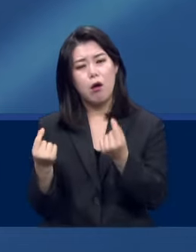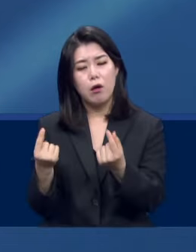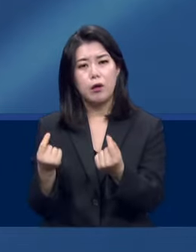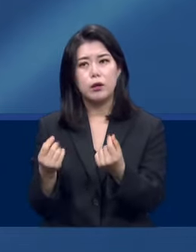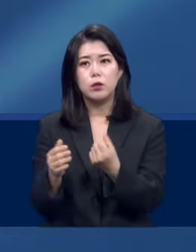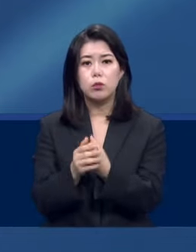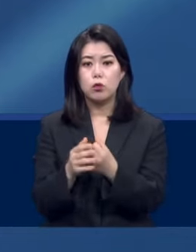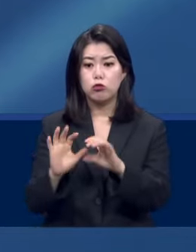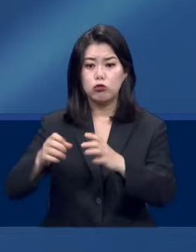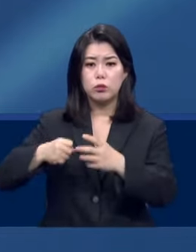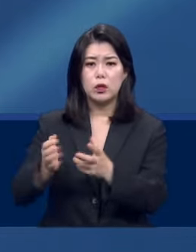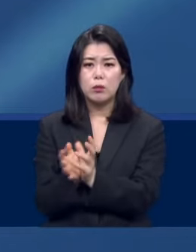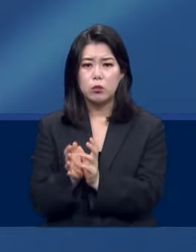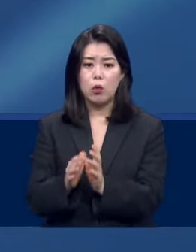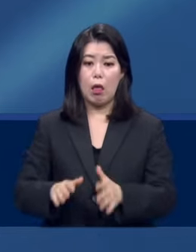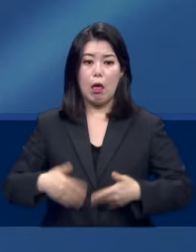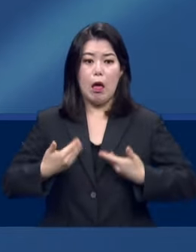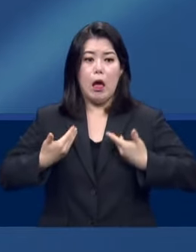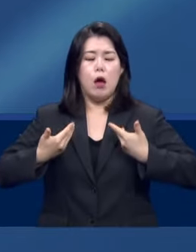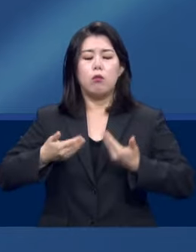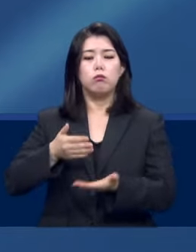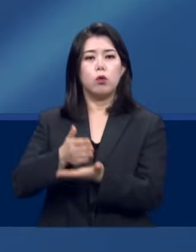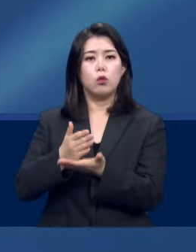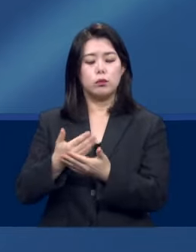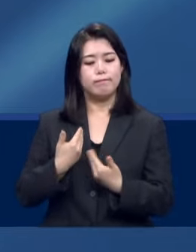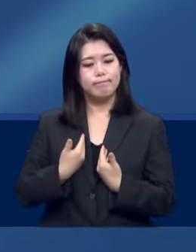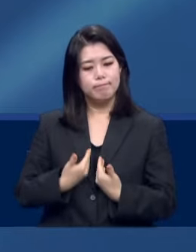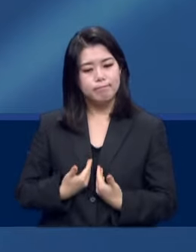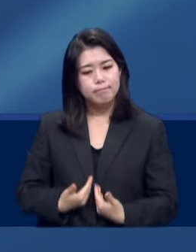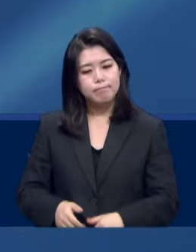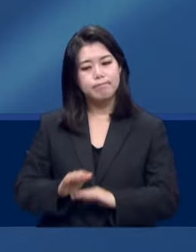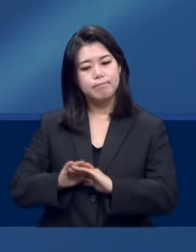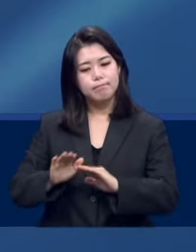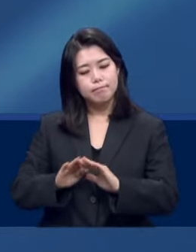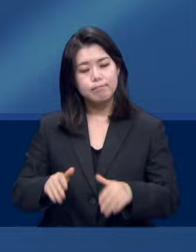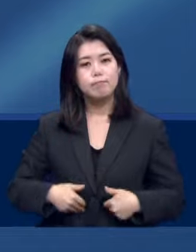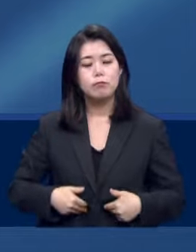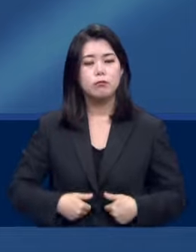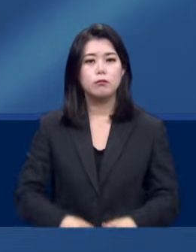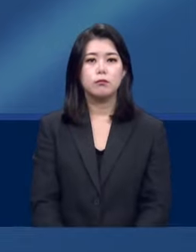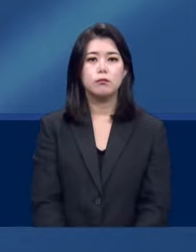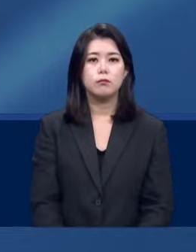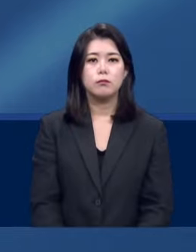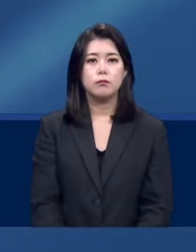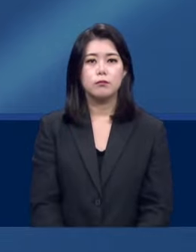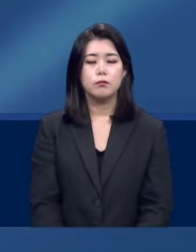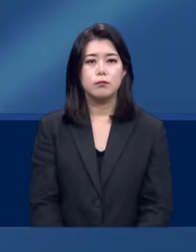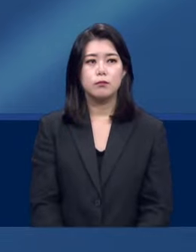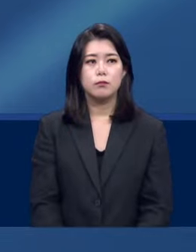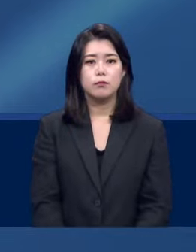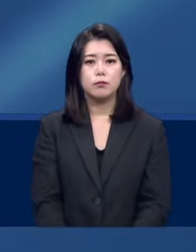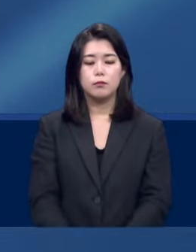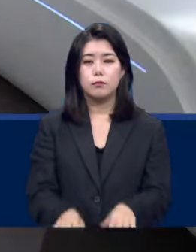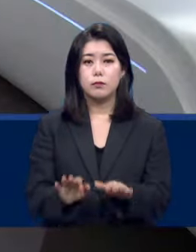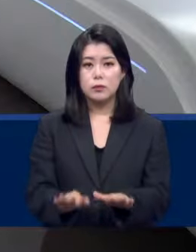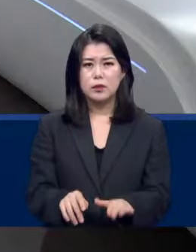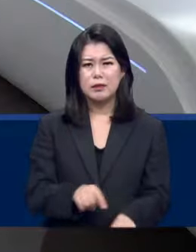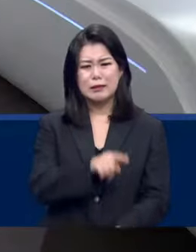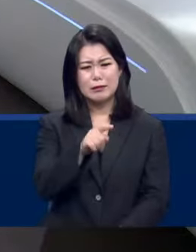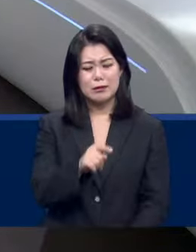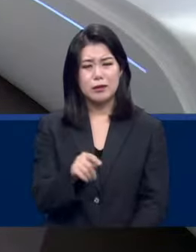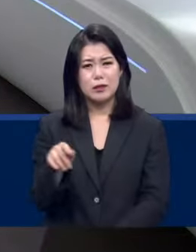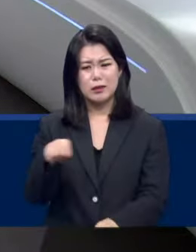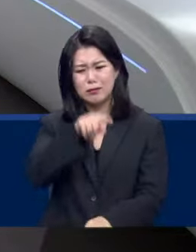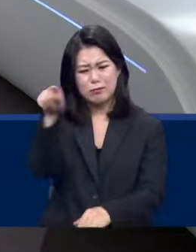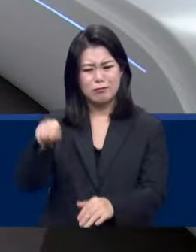풍문거핵 님도 흥분할 일이 아니라 차분히 대응할 일이다라고 말씀도 드리고 싶습니다네 장변호사 님 지금 이런 거 정도는